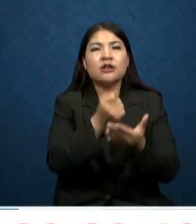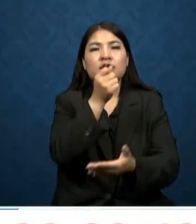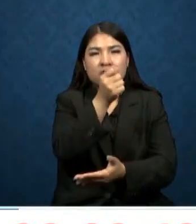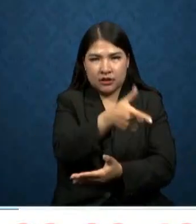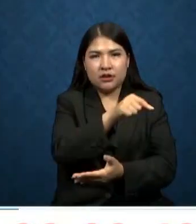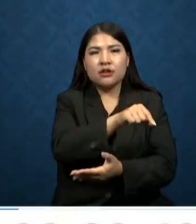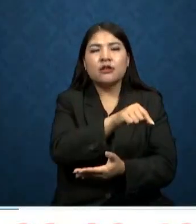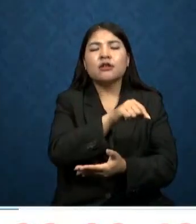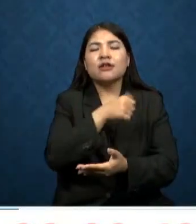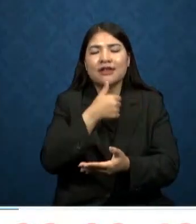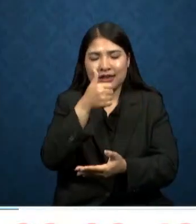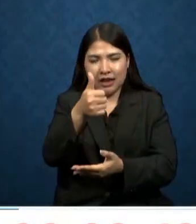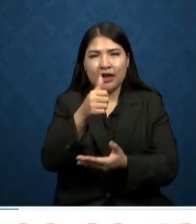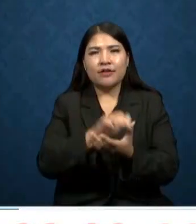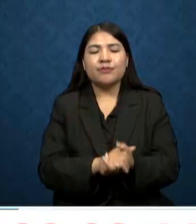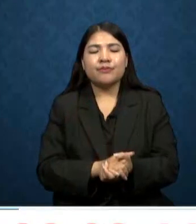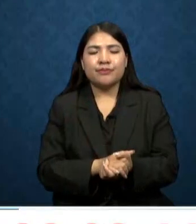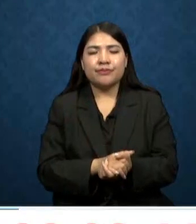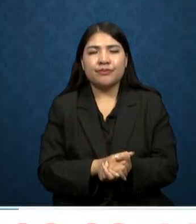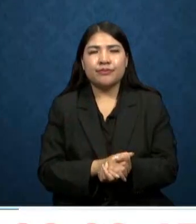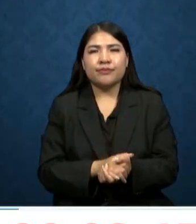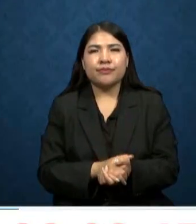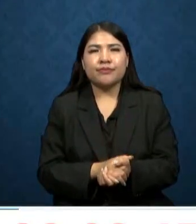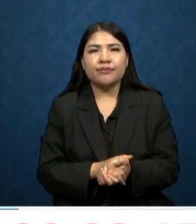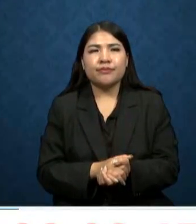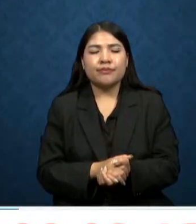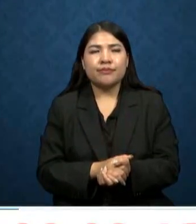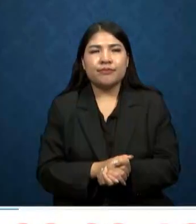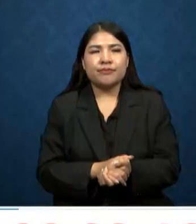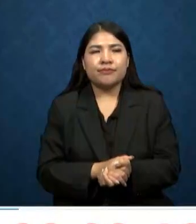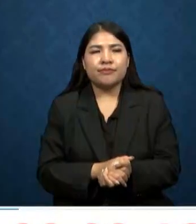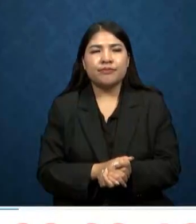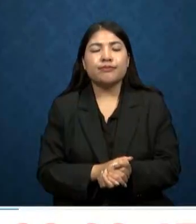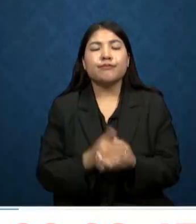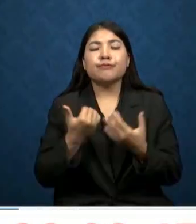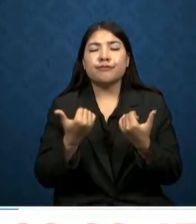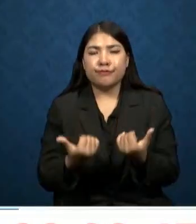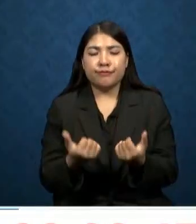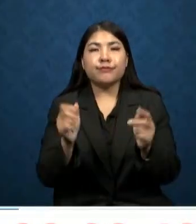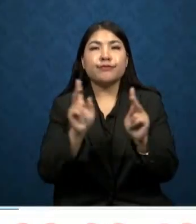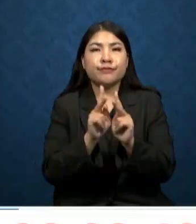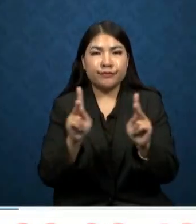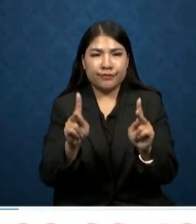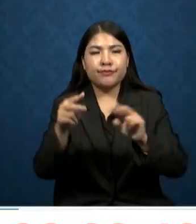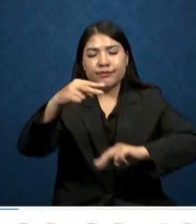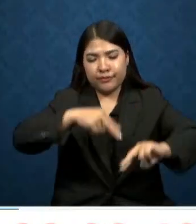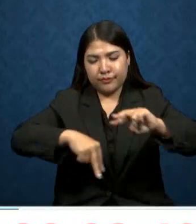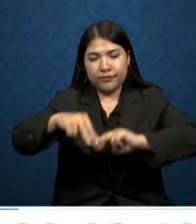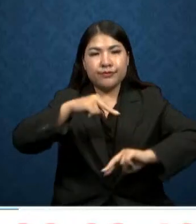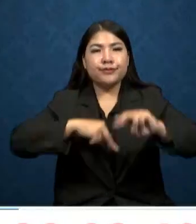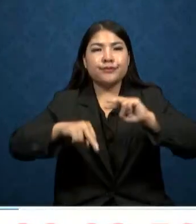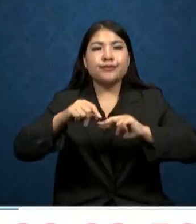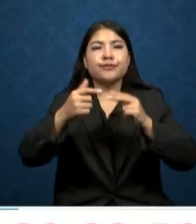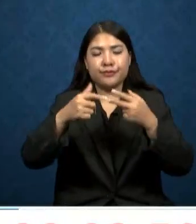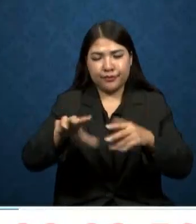นะอันนี้ก็ก็ทางกรรมาธิการก็จะได้ติดตามแล้วก็จะ